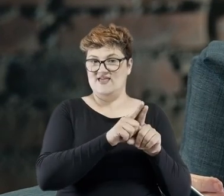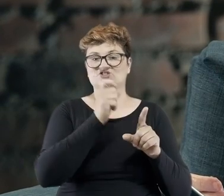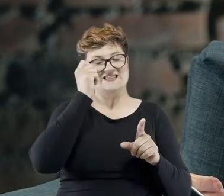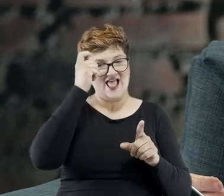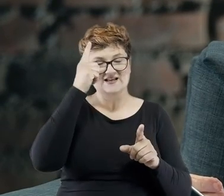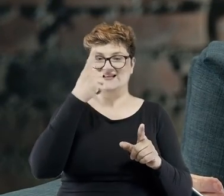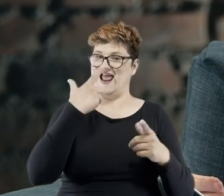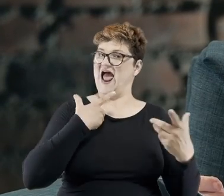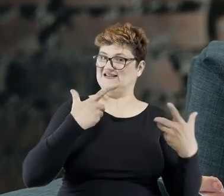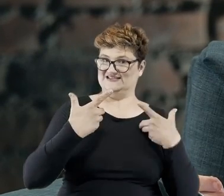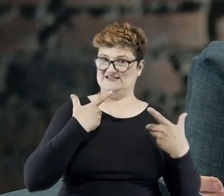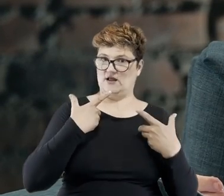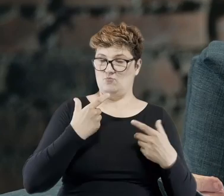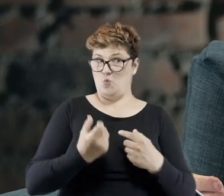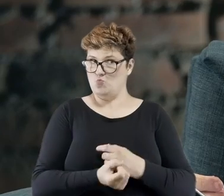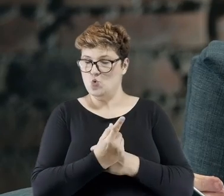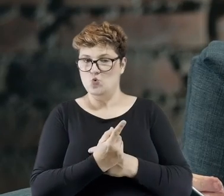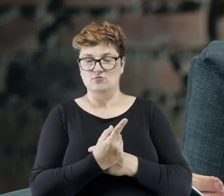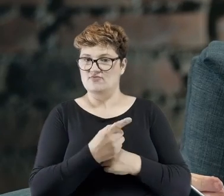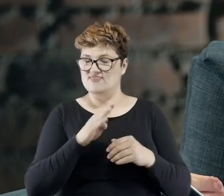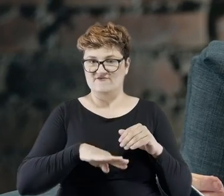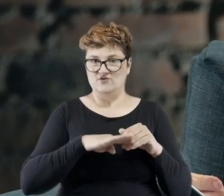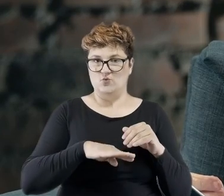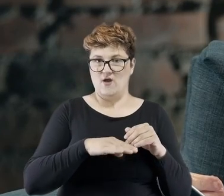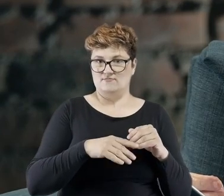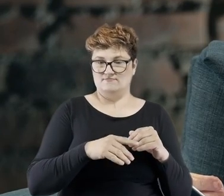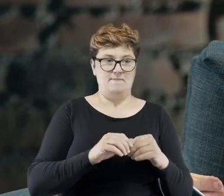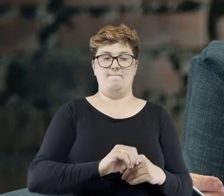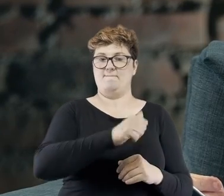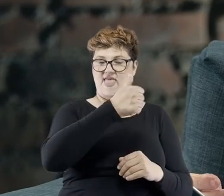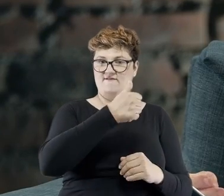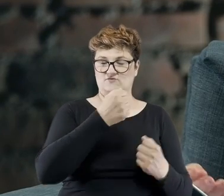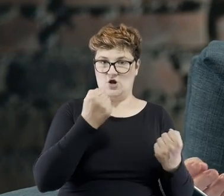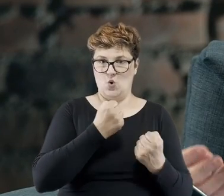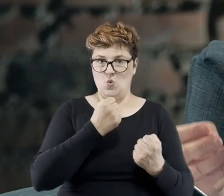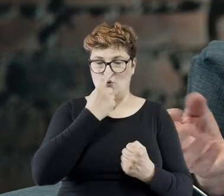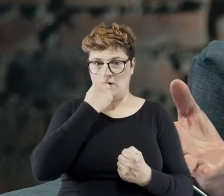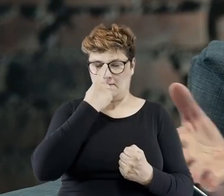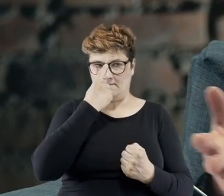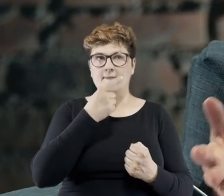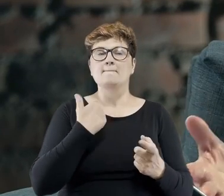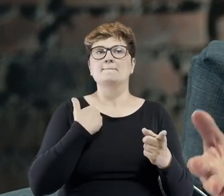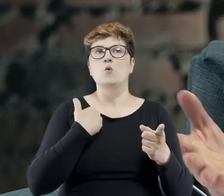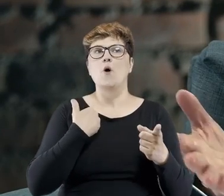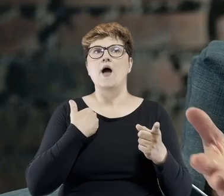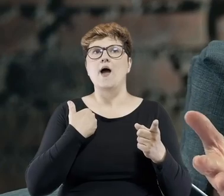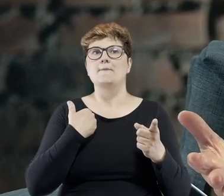była inteligentką i artystką, co jest niezwykłe, zupełnie w pierwszym pokoleniu. Ona była